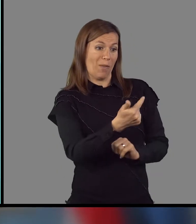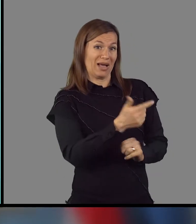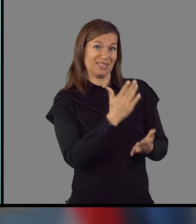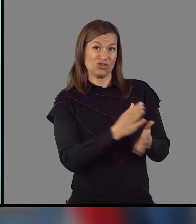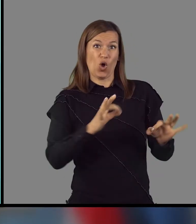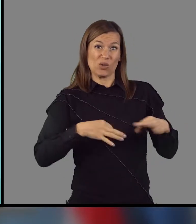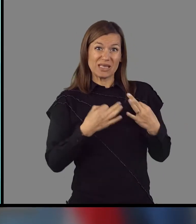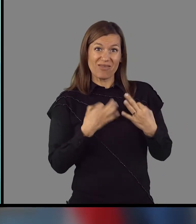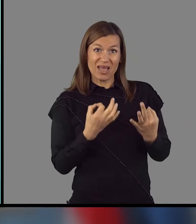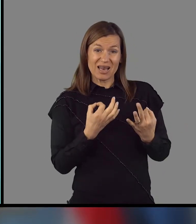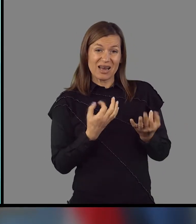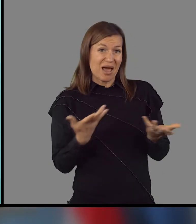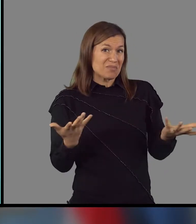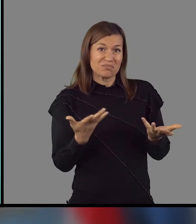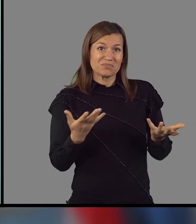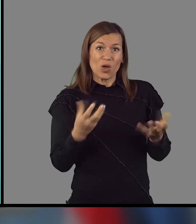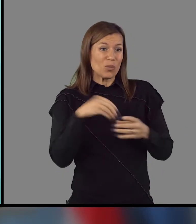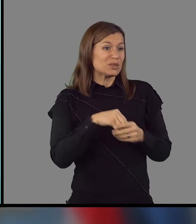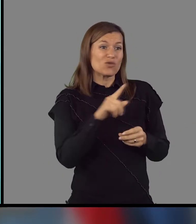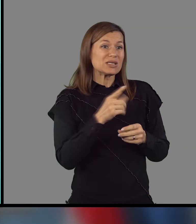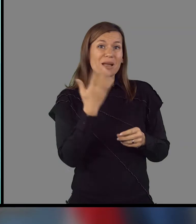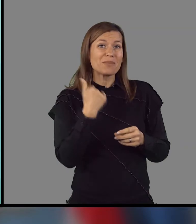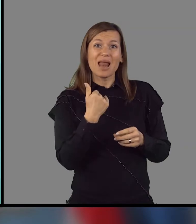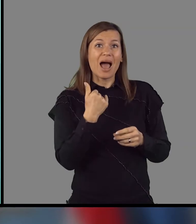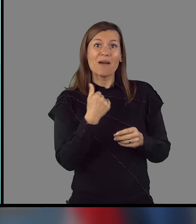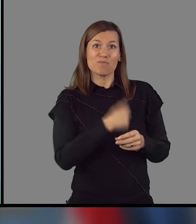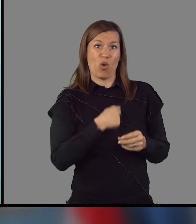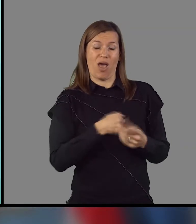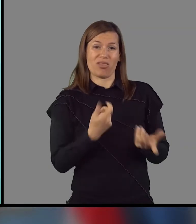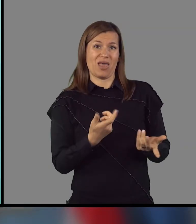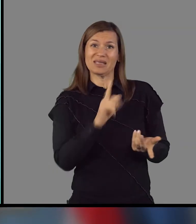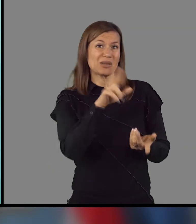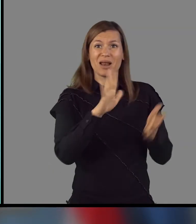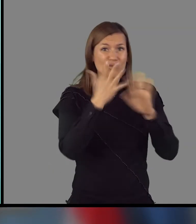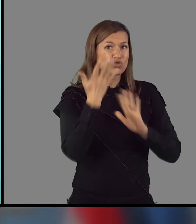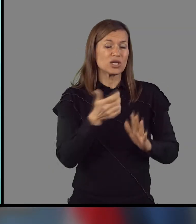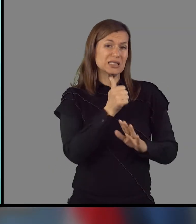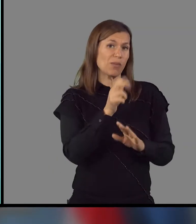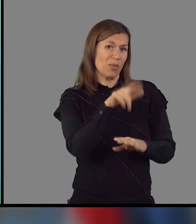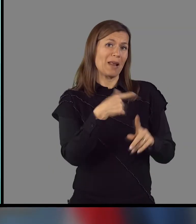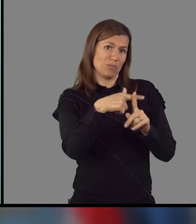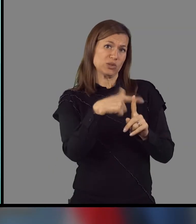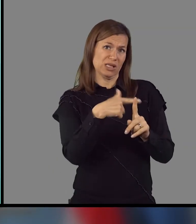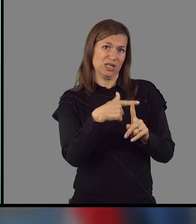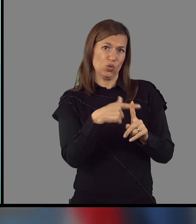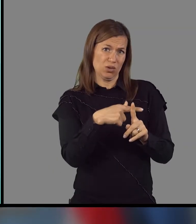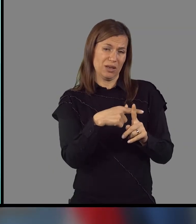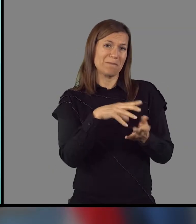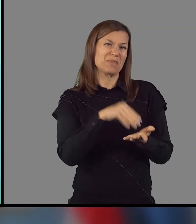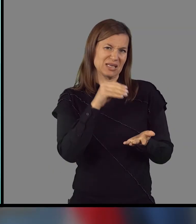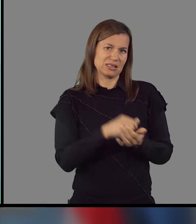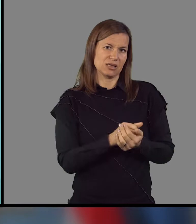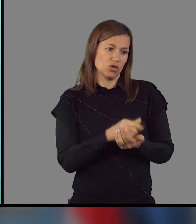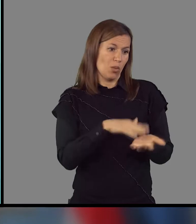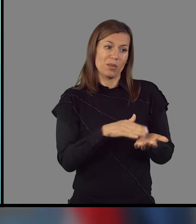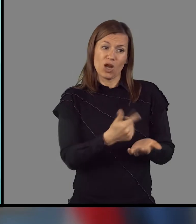pravzaprav ozdravela, pa še to, da pravzaprav nista niti zares bolana, bila sta pozitivna, nista pa zares pravzaprav zbolela s hudimi znaki.